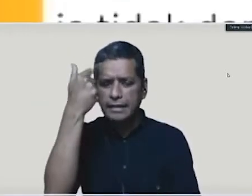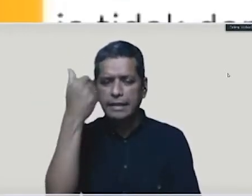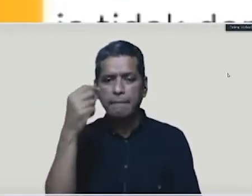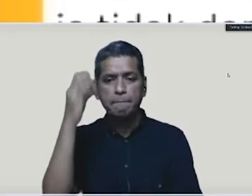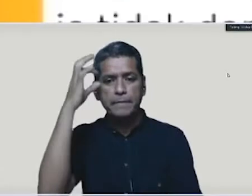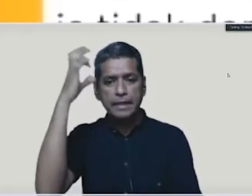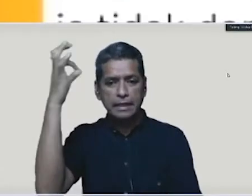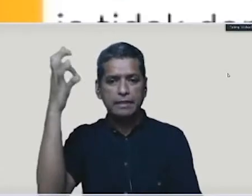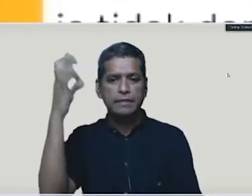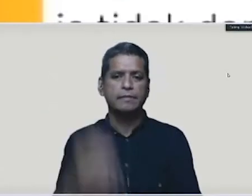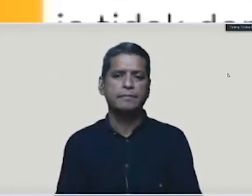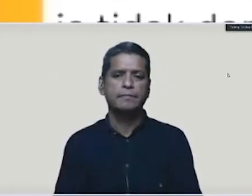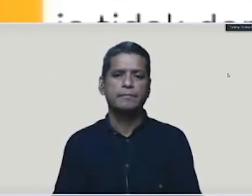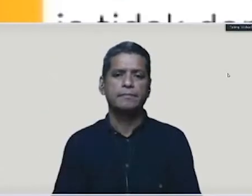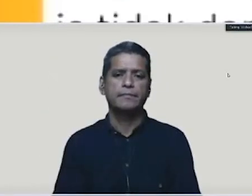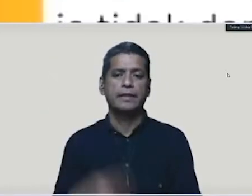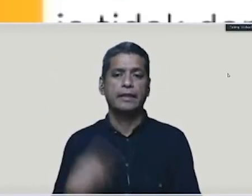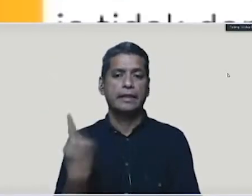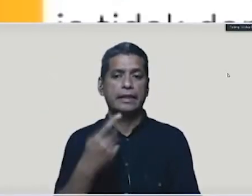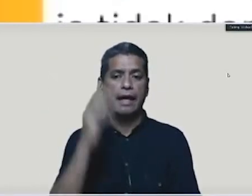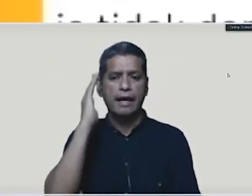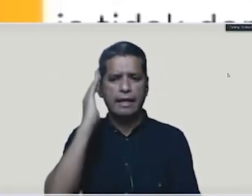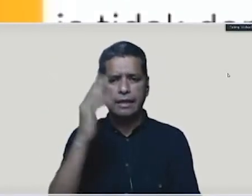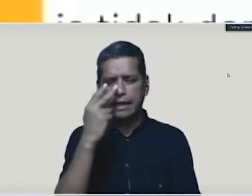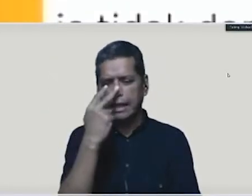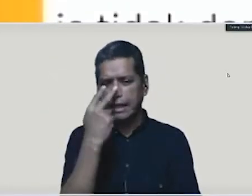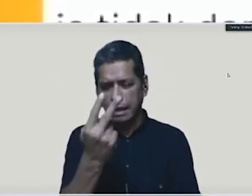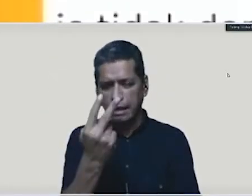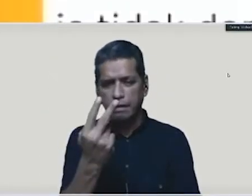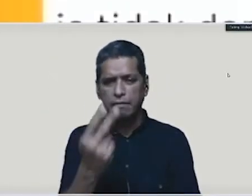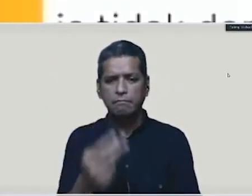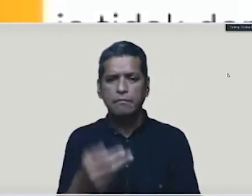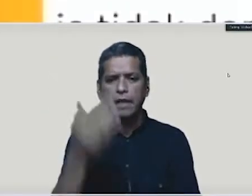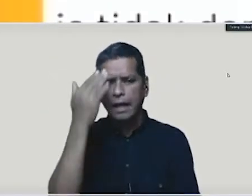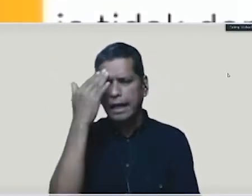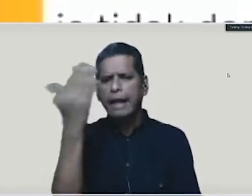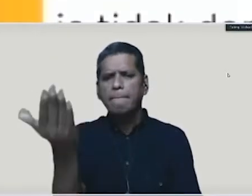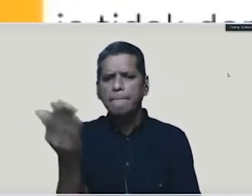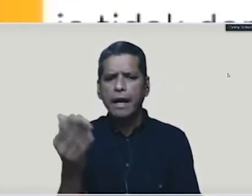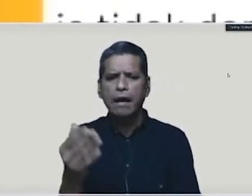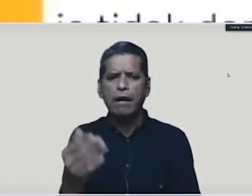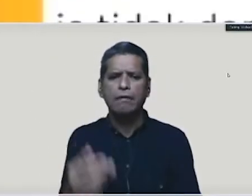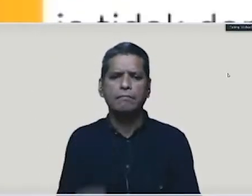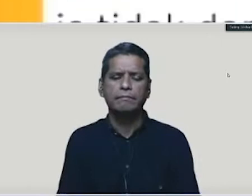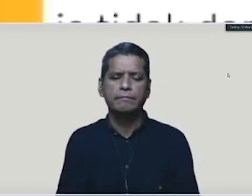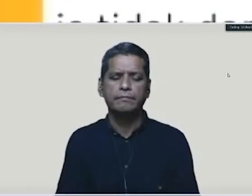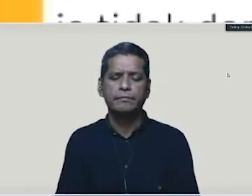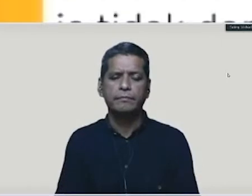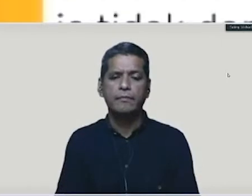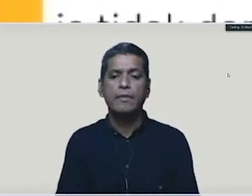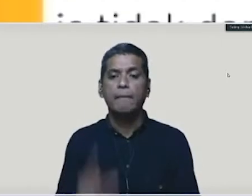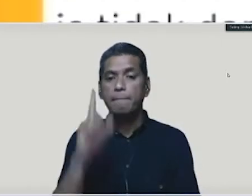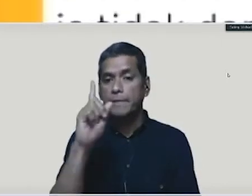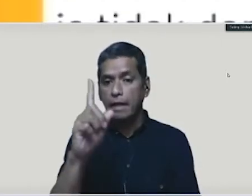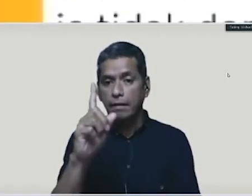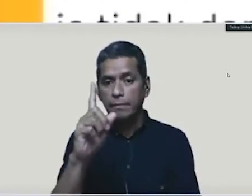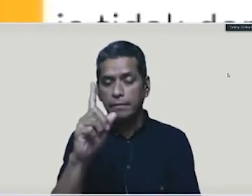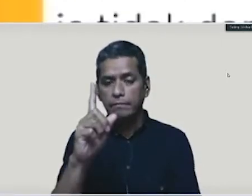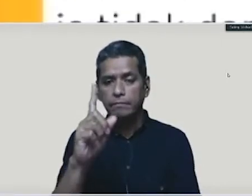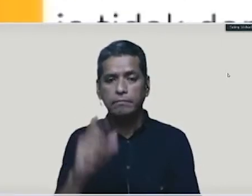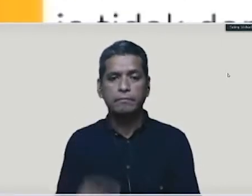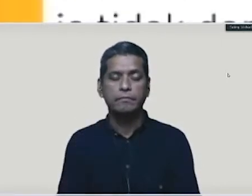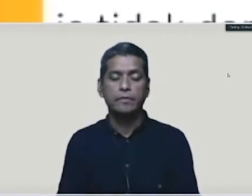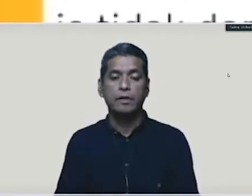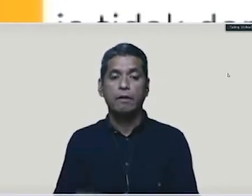beberapa hal yang nanti kita akan lihat Mengapa kita belajar dari mimpi nebukadnezar yang pertama karena Mimpi nebukadnezar